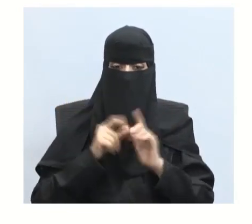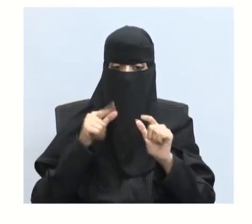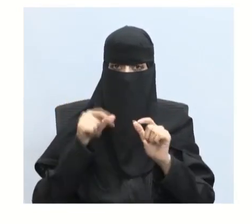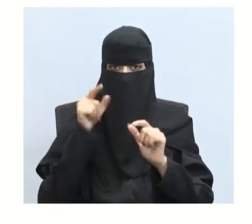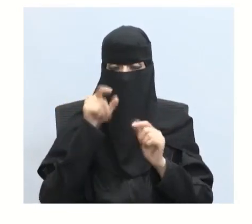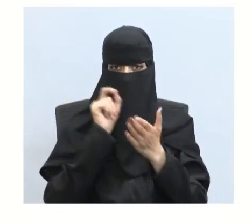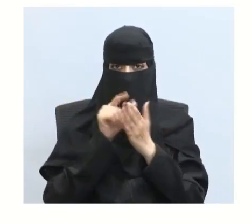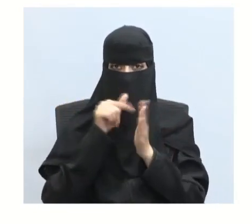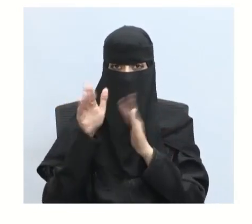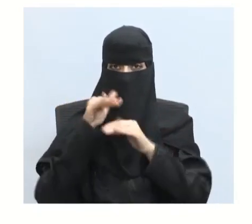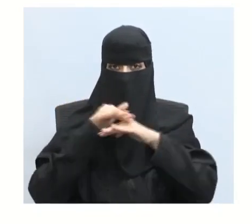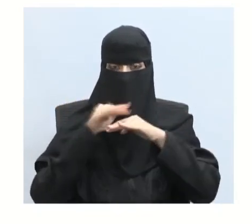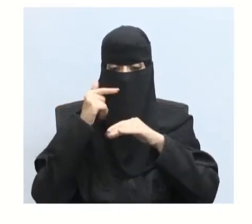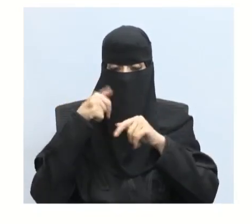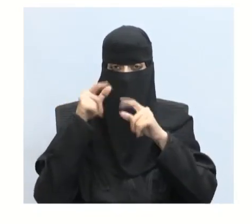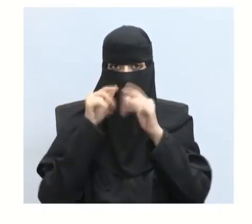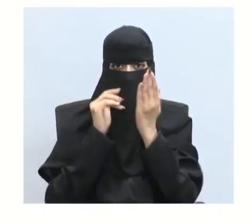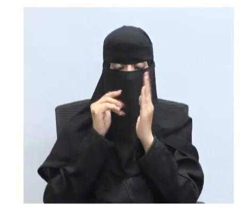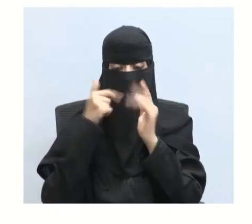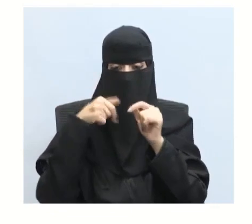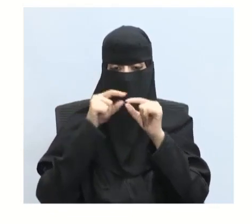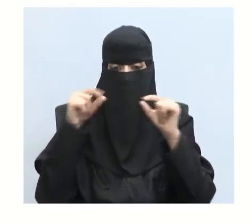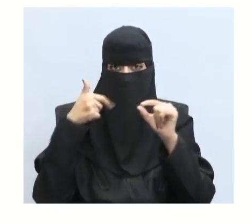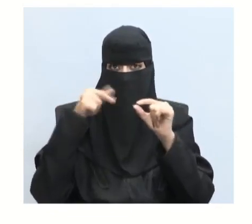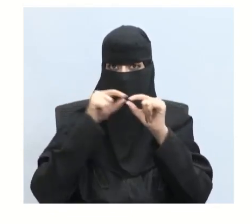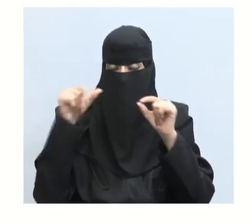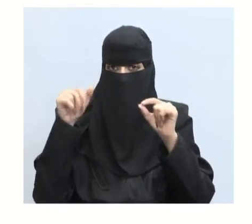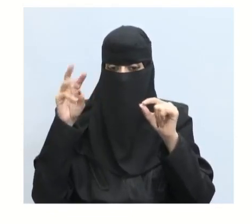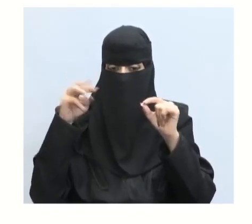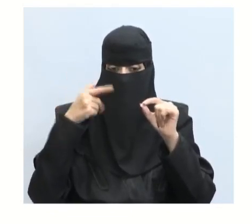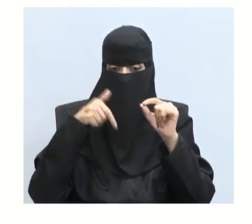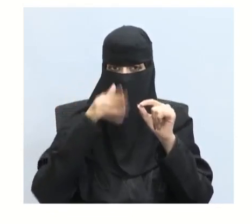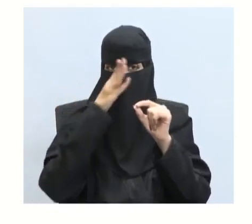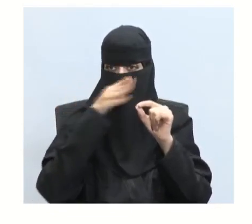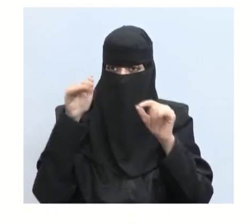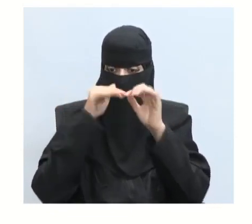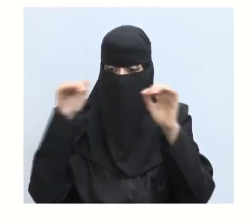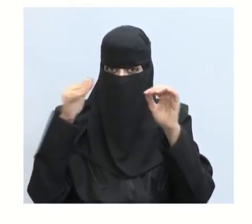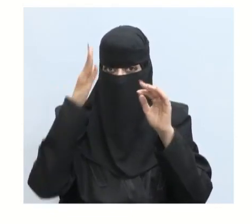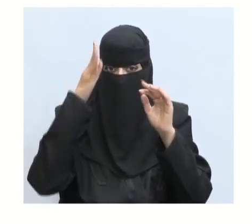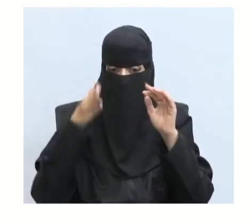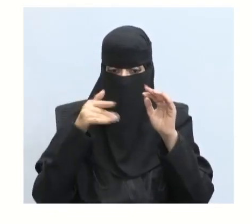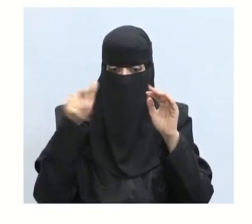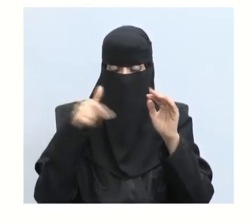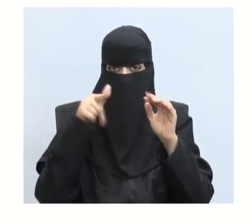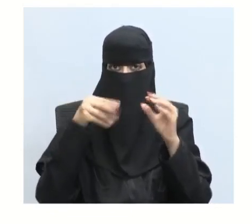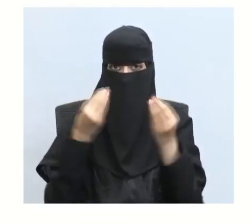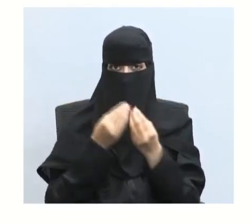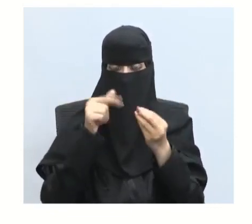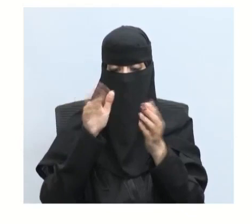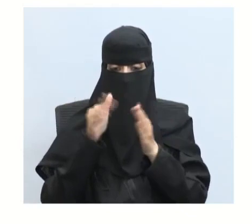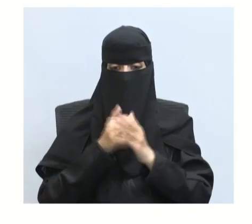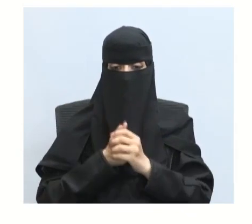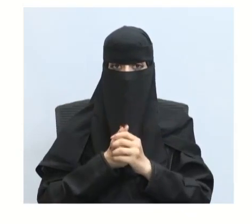في منتصف سطح المراه الخط الط المستقيم المتعامد هذا الخط المستقيم المتعامد مع سطح